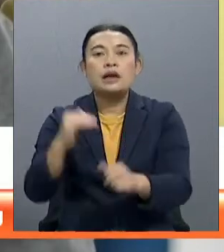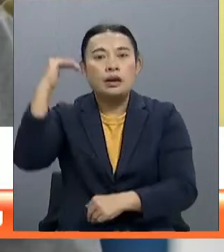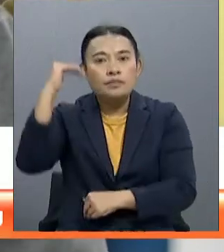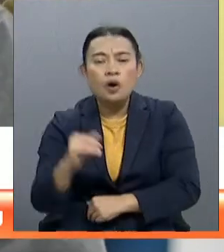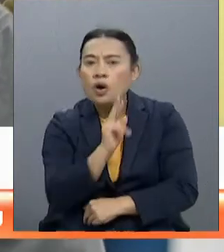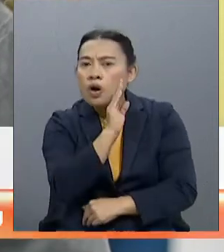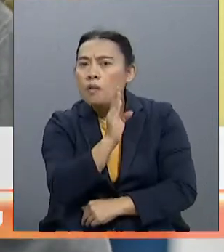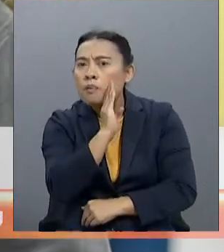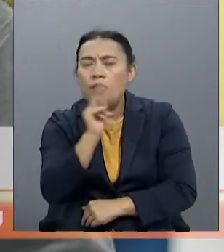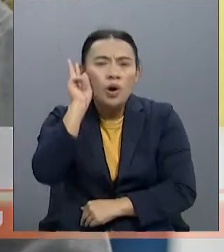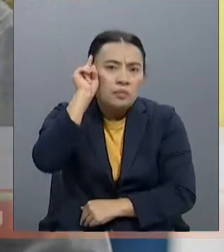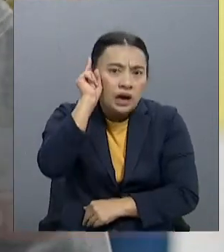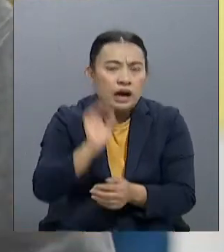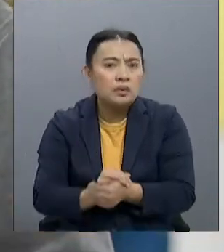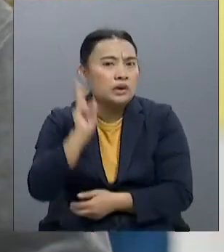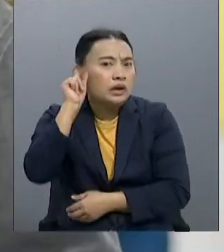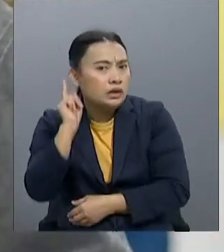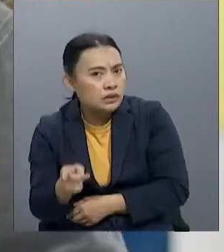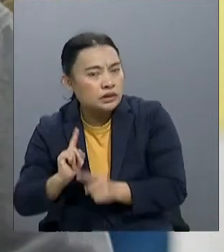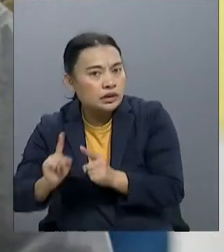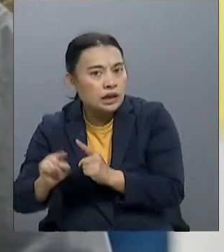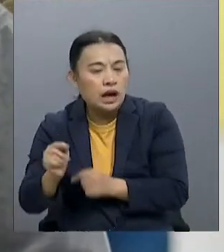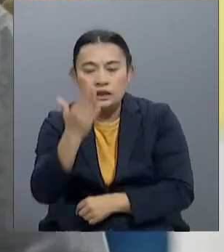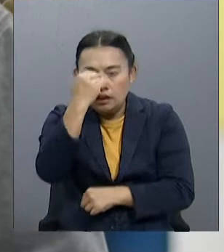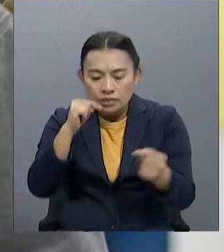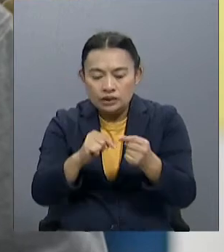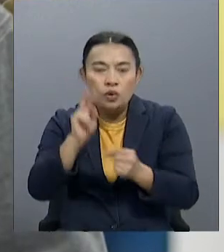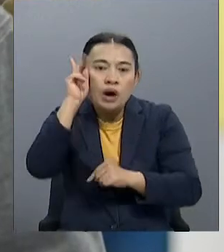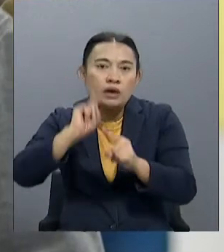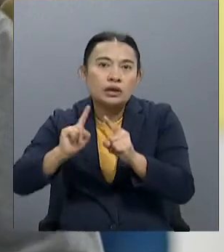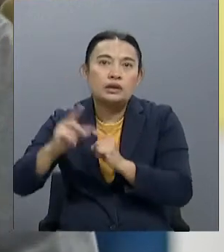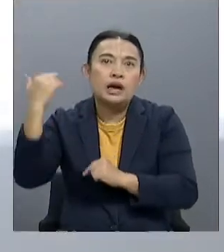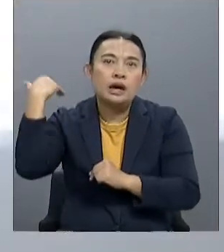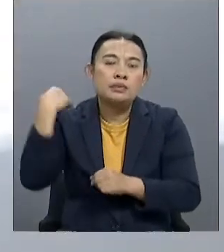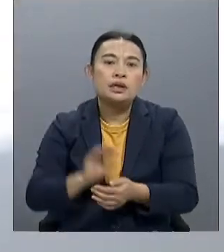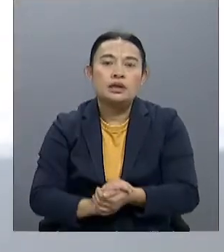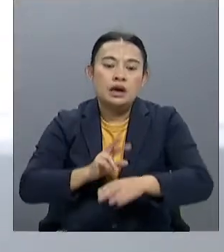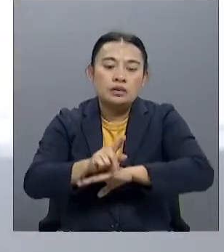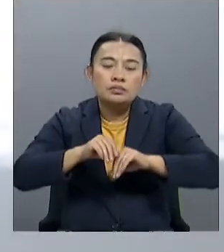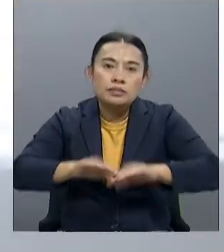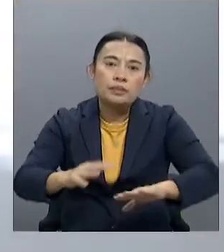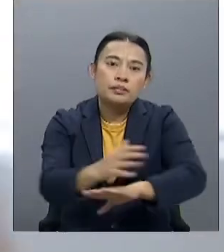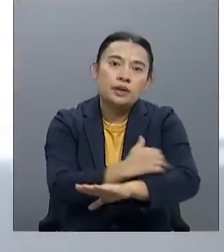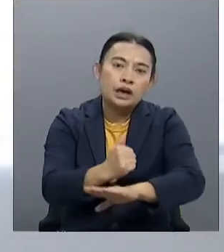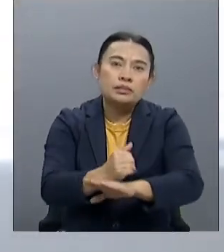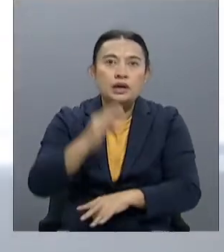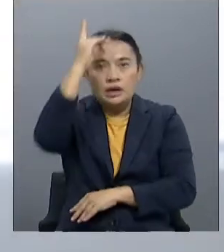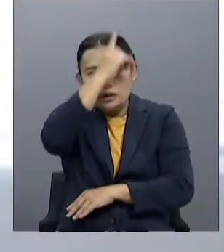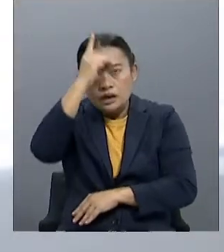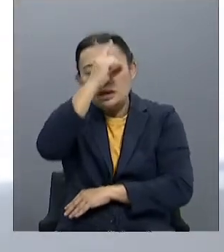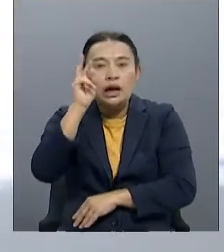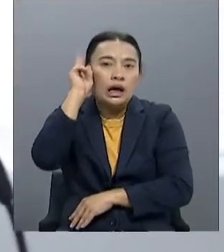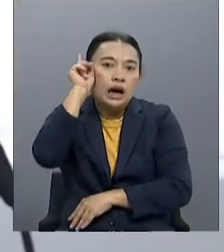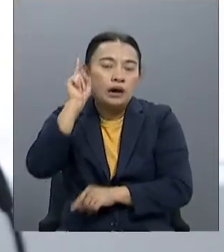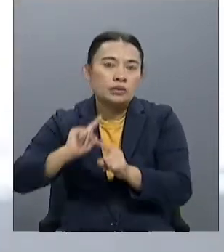มเฮสปีดอะไรเงี้ยค่ะอย่างเช่นข่าวปลอมมันอยู่รอบตัวเขาอยู่แล้วอะไรเงี้ยอย่างเช่นแชร์ข่าวการเมืองข่าวดาราข่าวสังคมอะไรเงี้ยต่